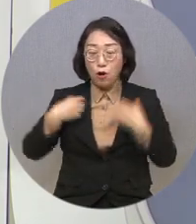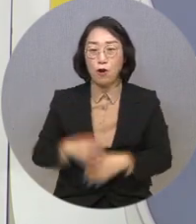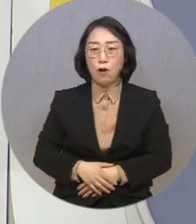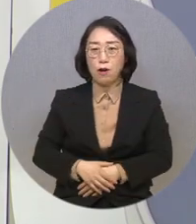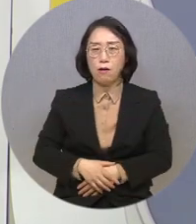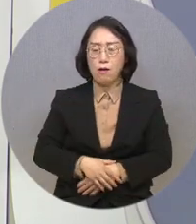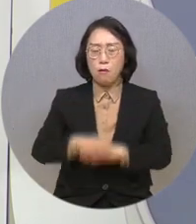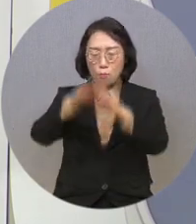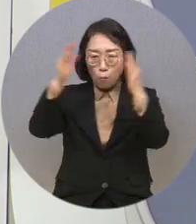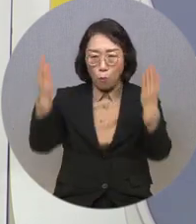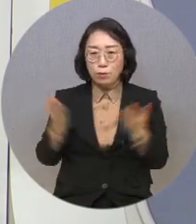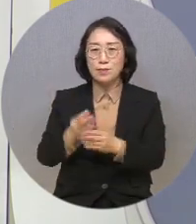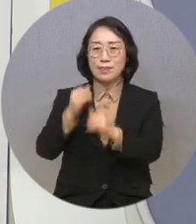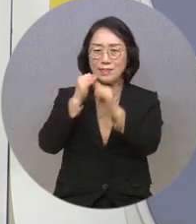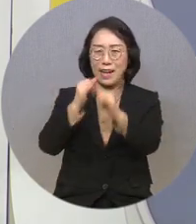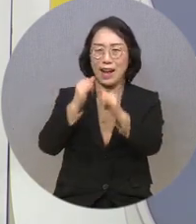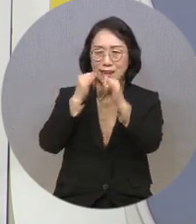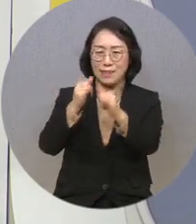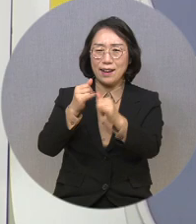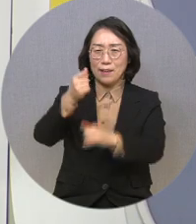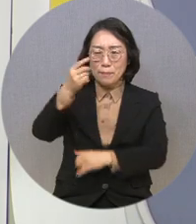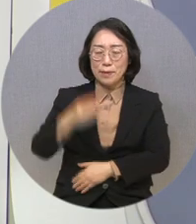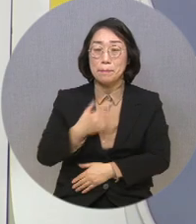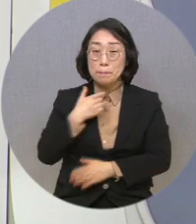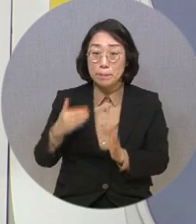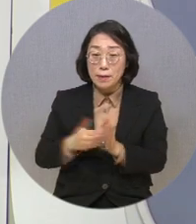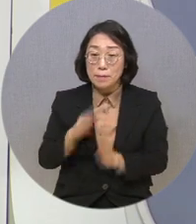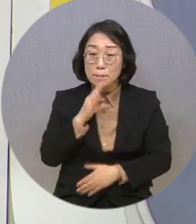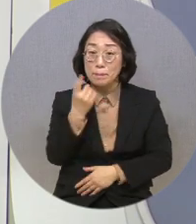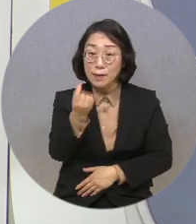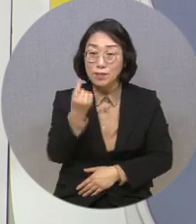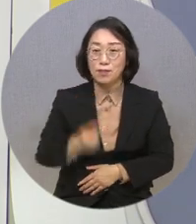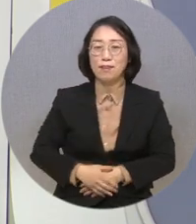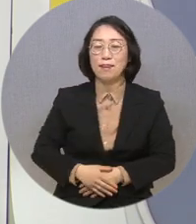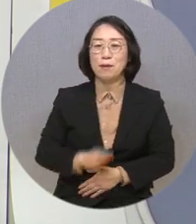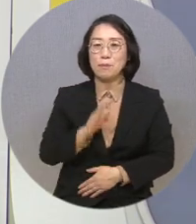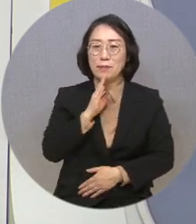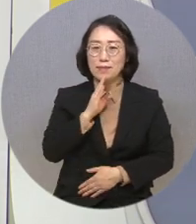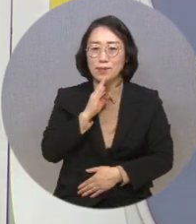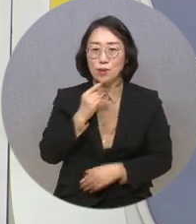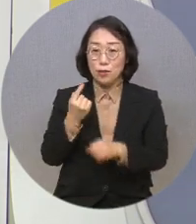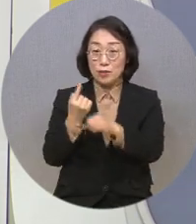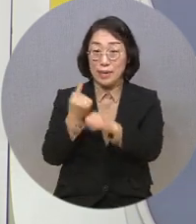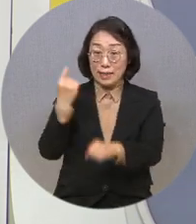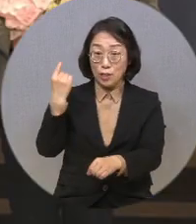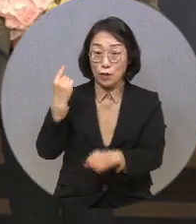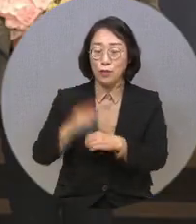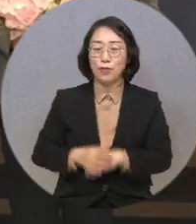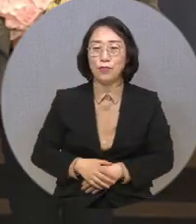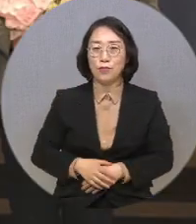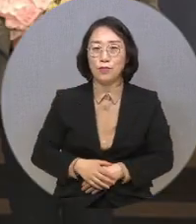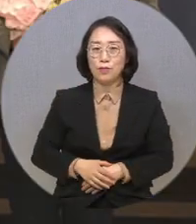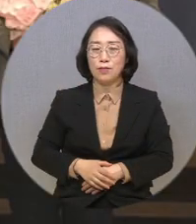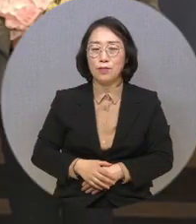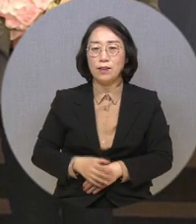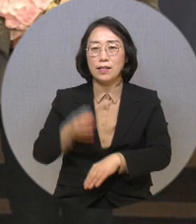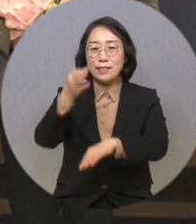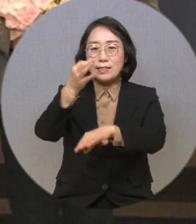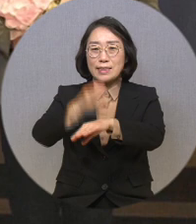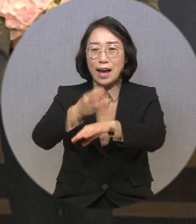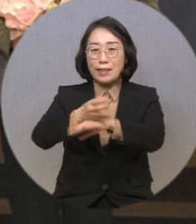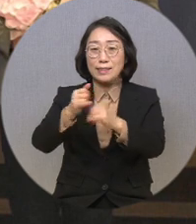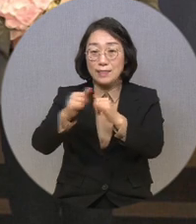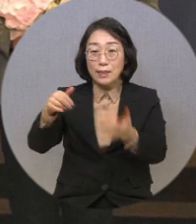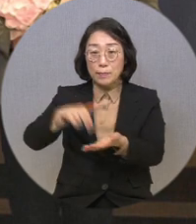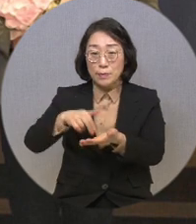상은 다 쏟아졌다는 소문이 있던데. 아, 네, 맞아요. 작년 같은 경우는 네. 소비자가 올해 뽑은